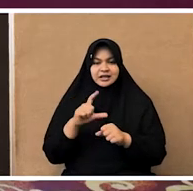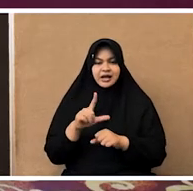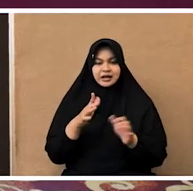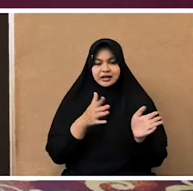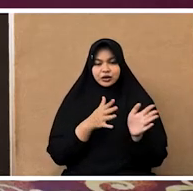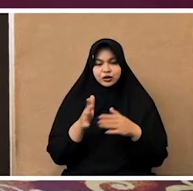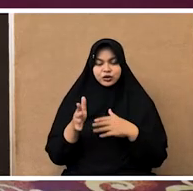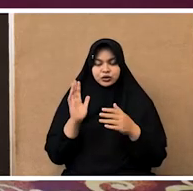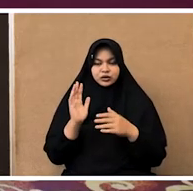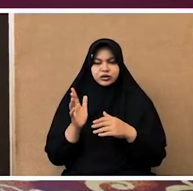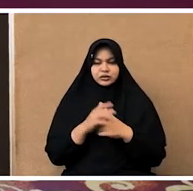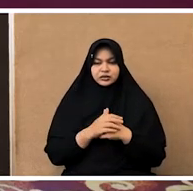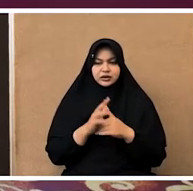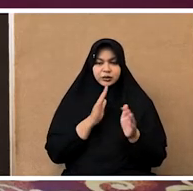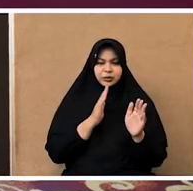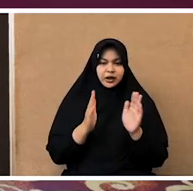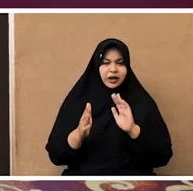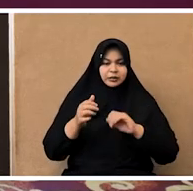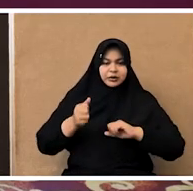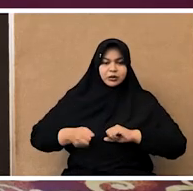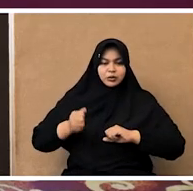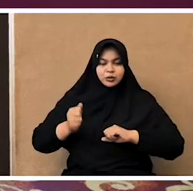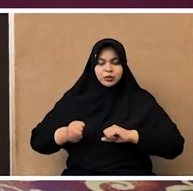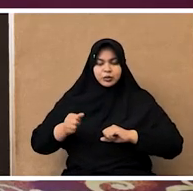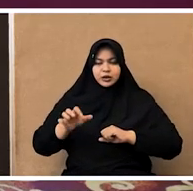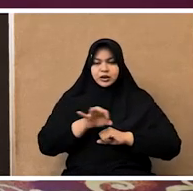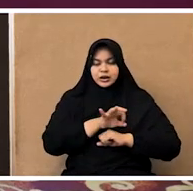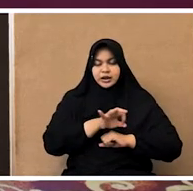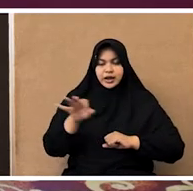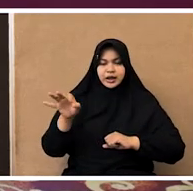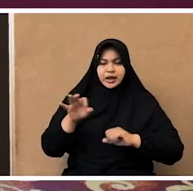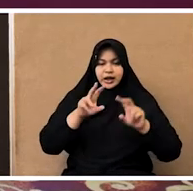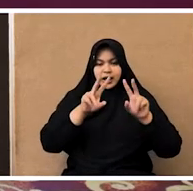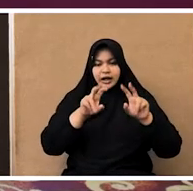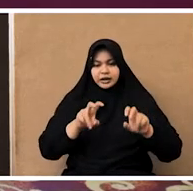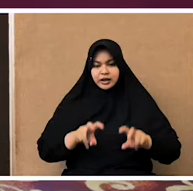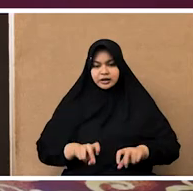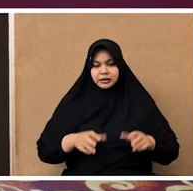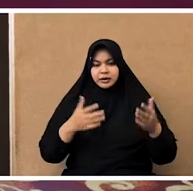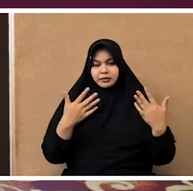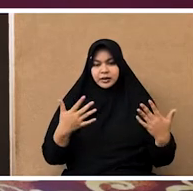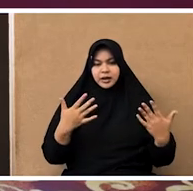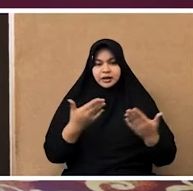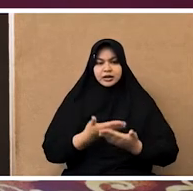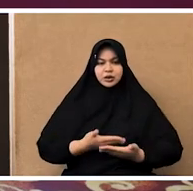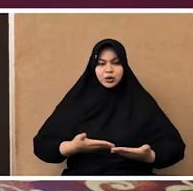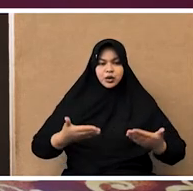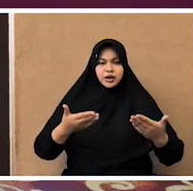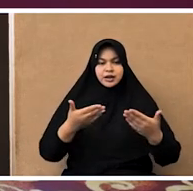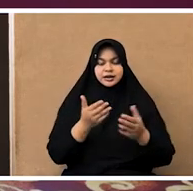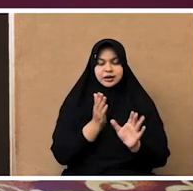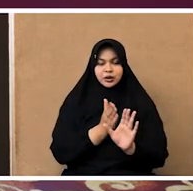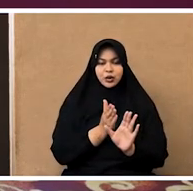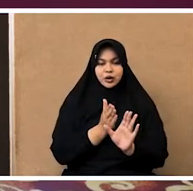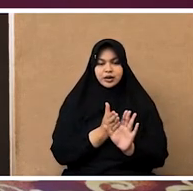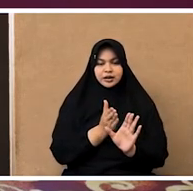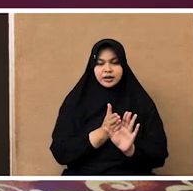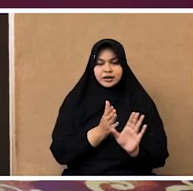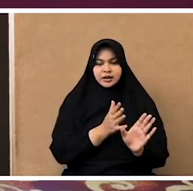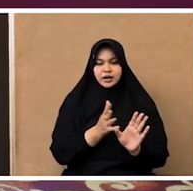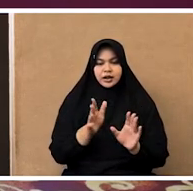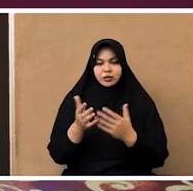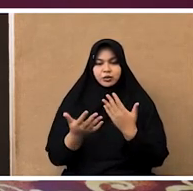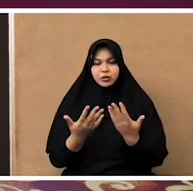ketika mereka harus berhadapan dengan hukum dengan tidak ada asesment ya bagaimana situasi psikologisnya ya mungkin dari